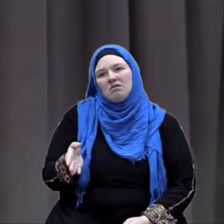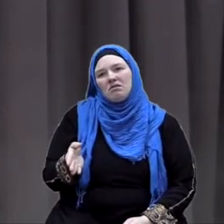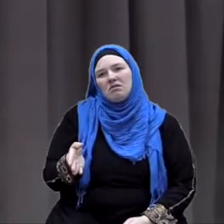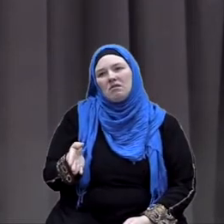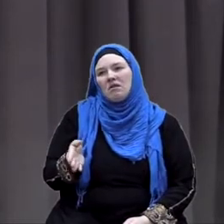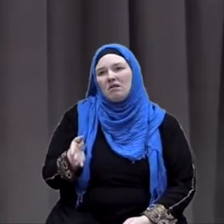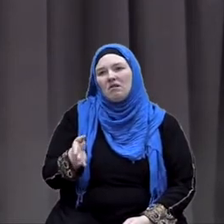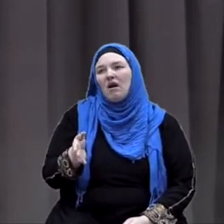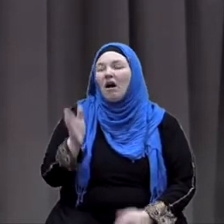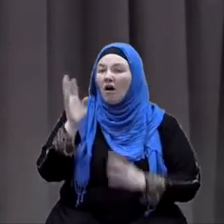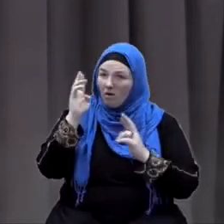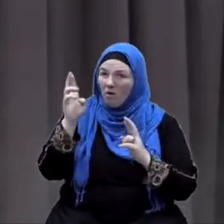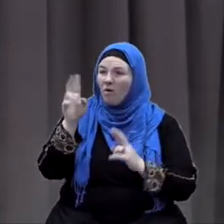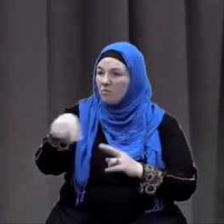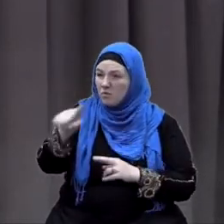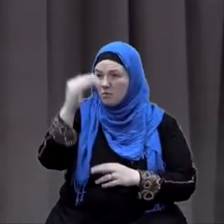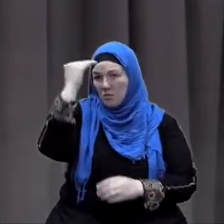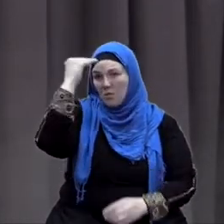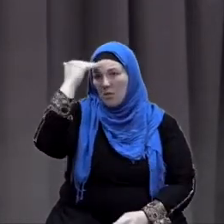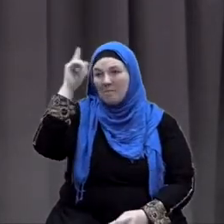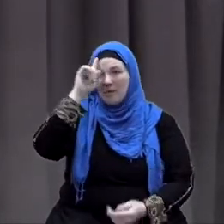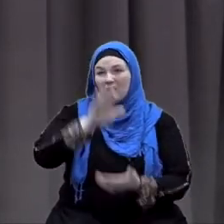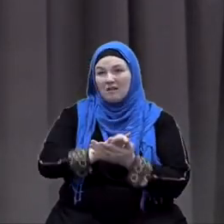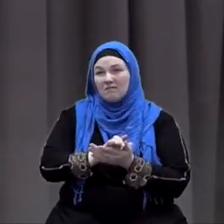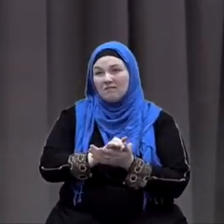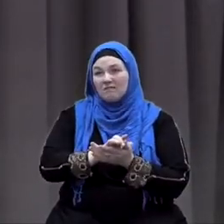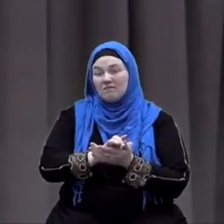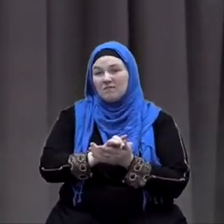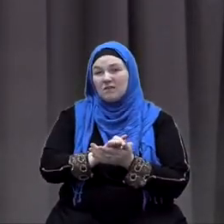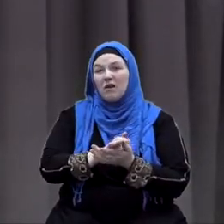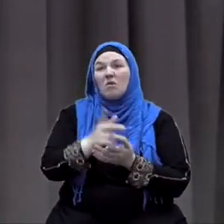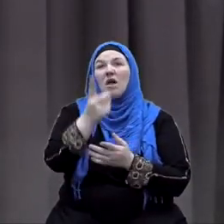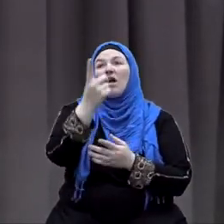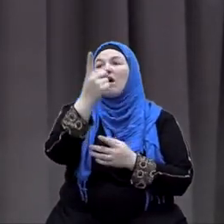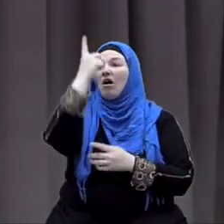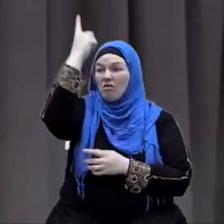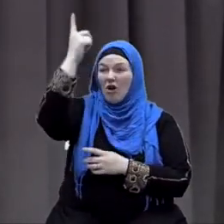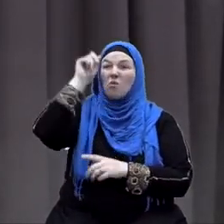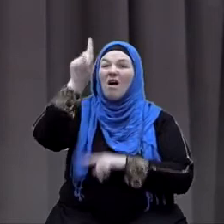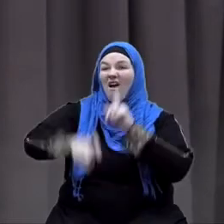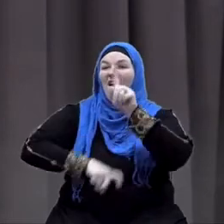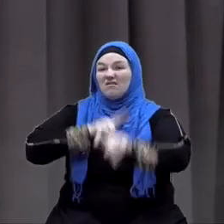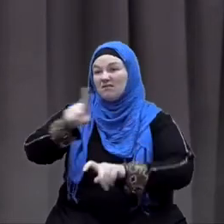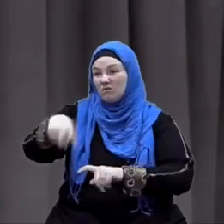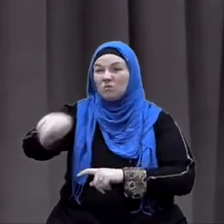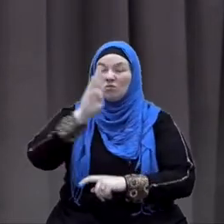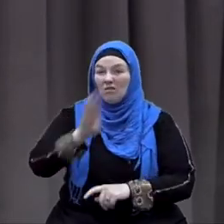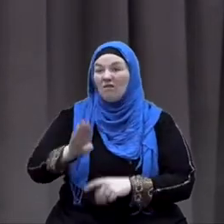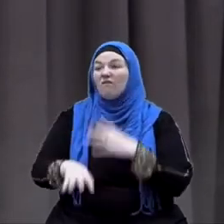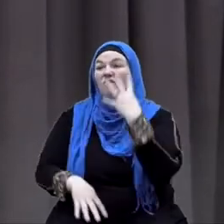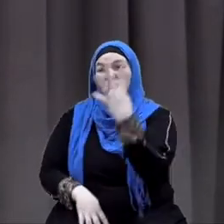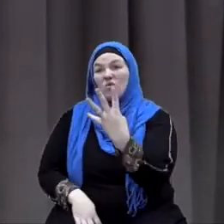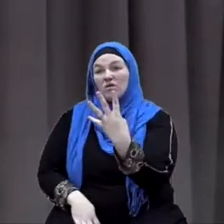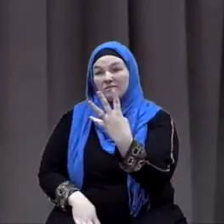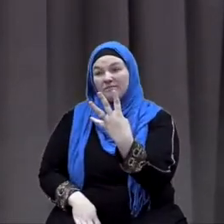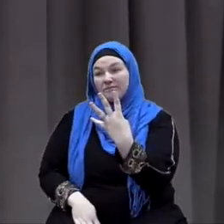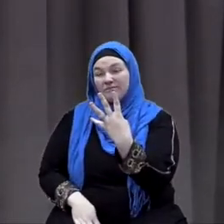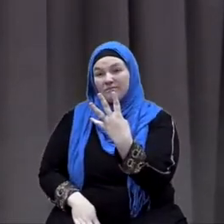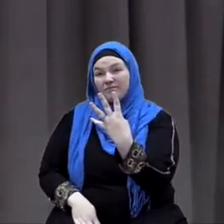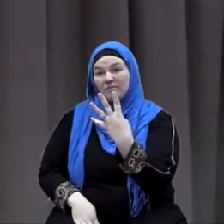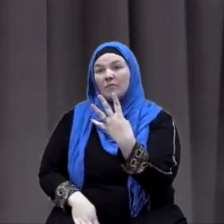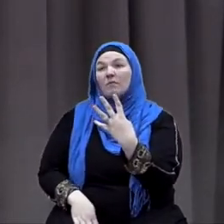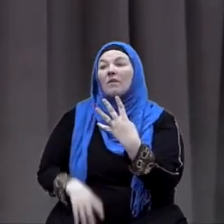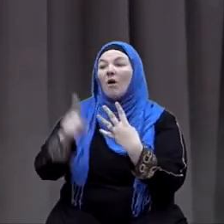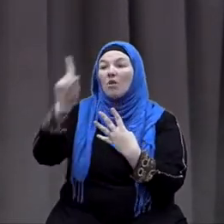all know and believe. What are we going to be asked about? There are 4 issues. لا تزول